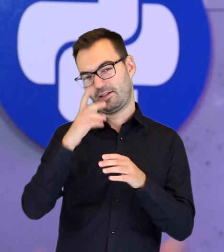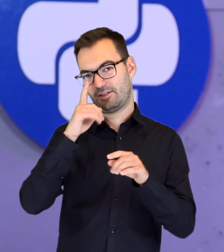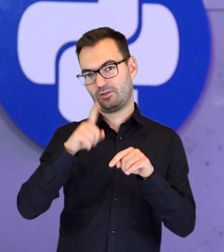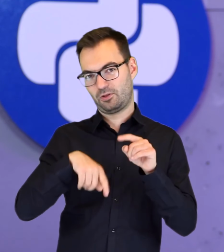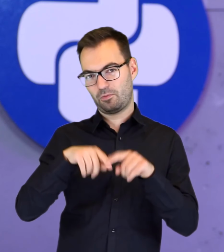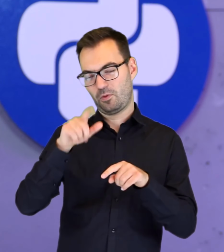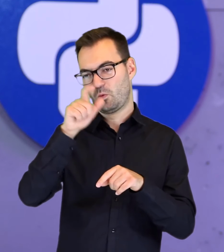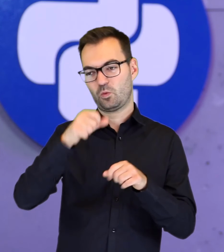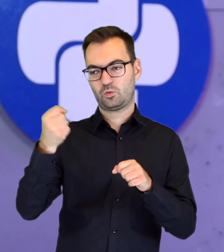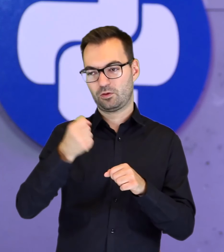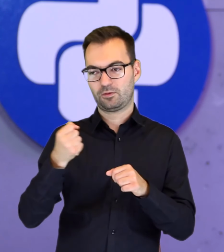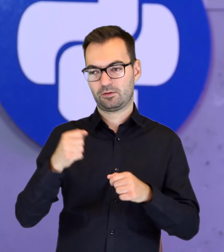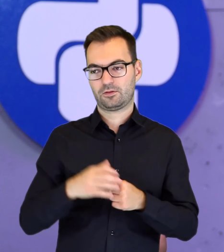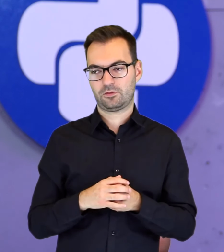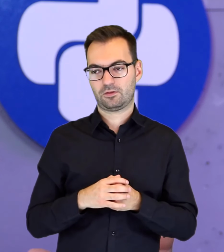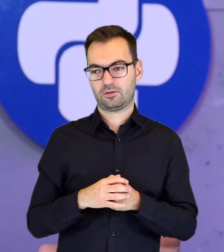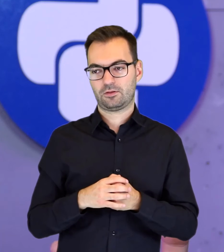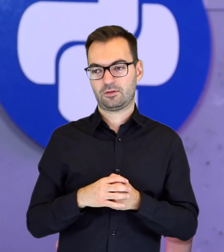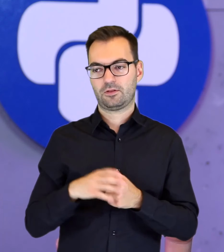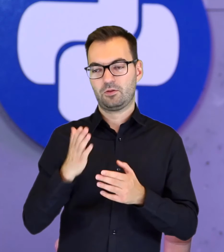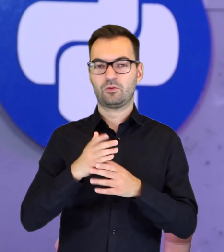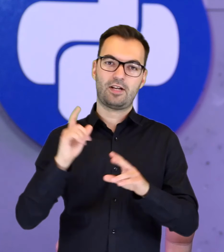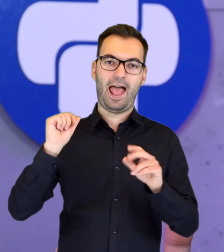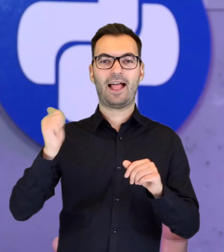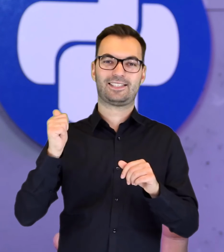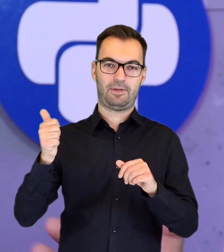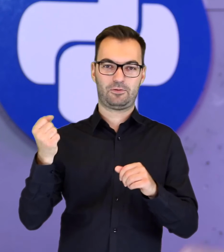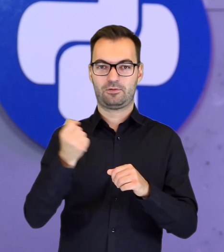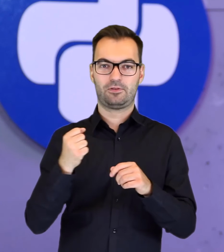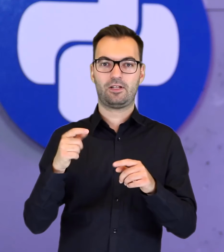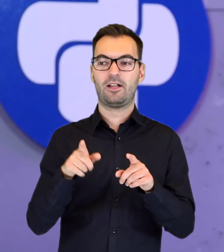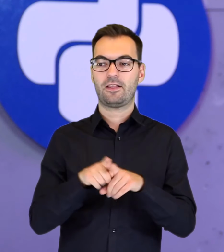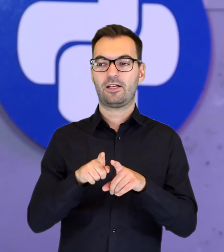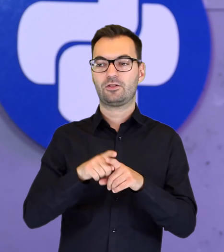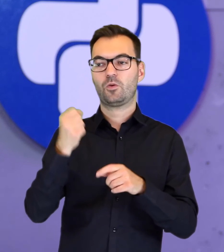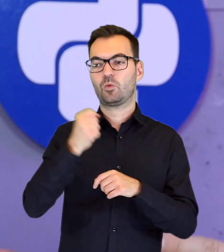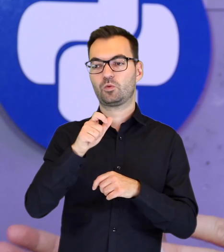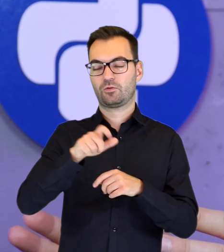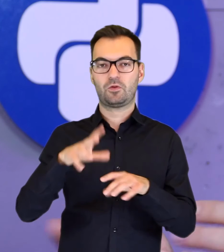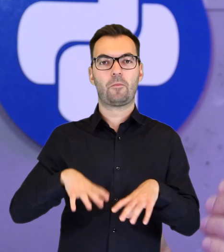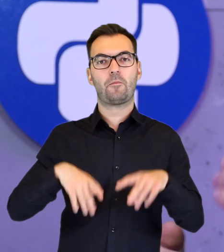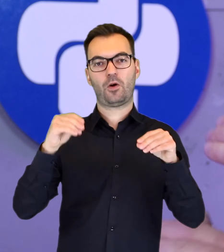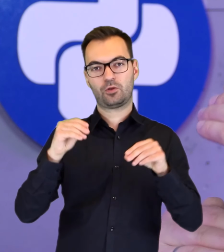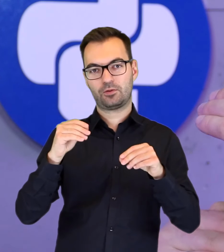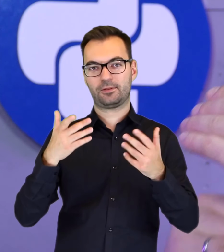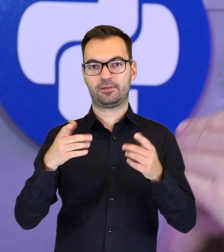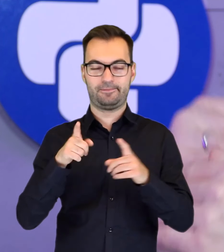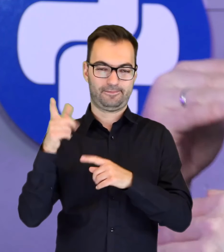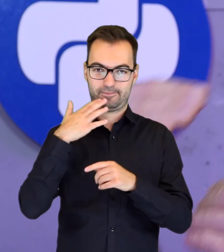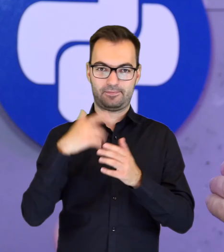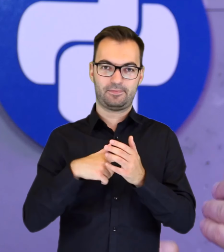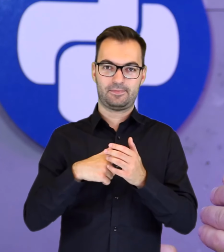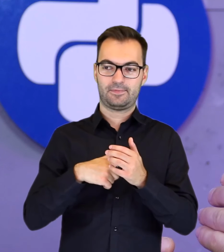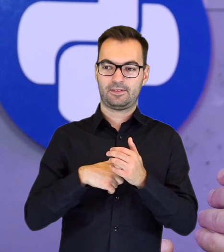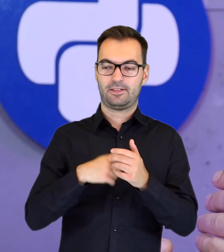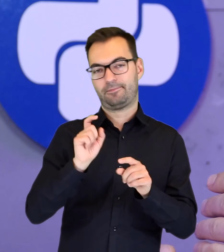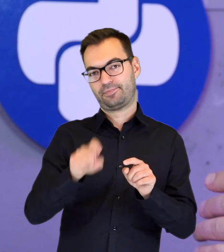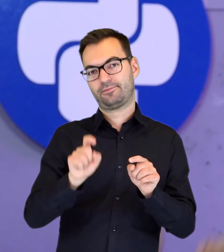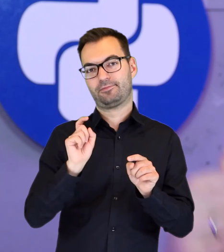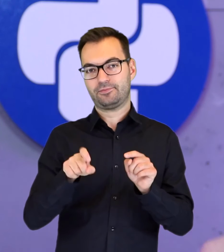to co ja zauważyłem osobiście to jest to że tak samo jak my zwykłych użytkowników którzy są ekspercki